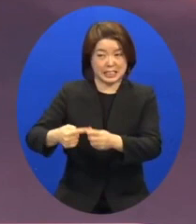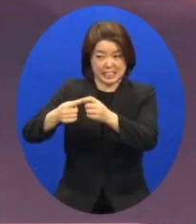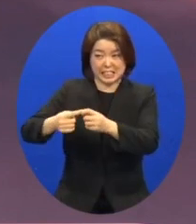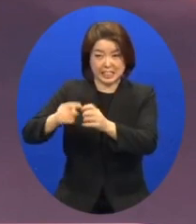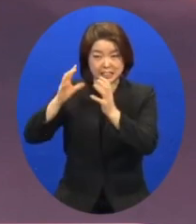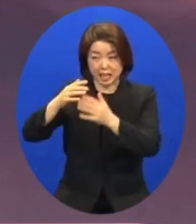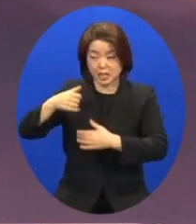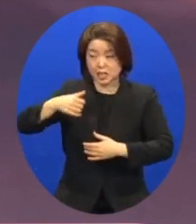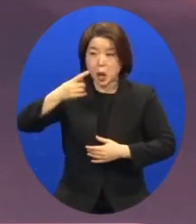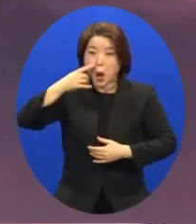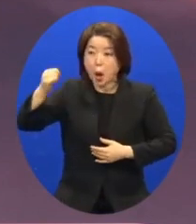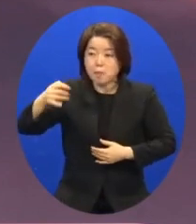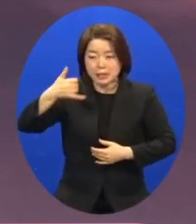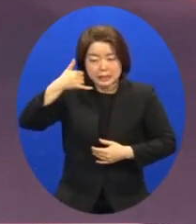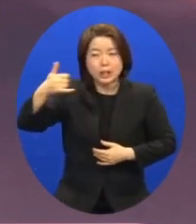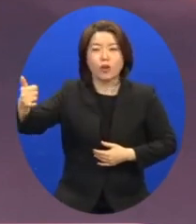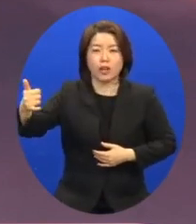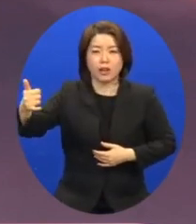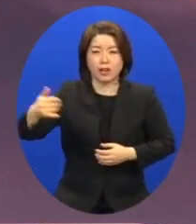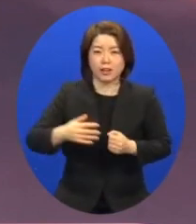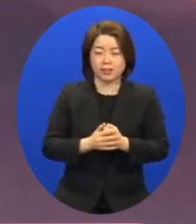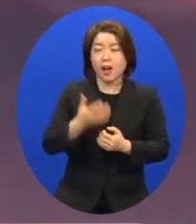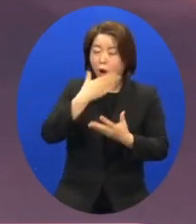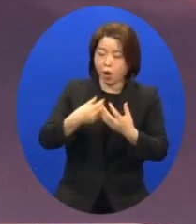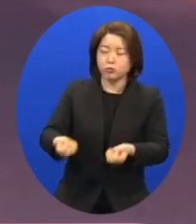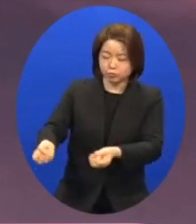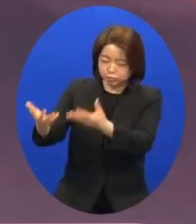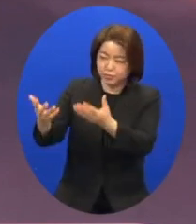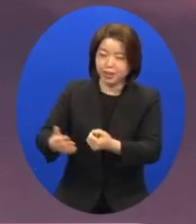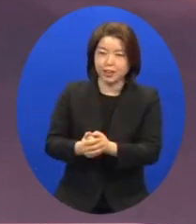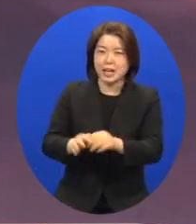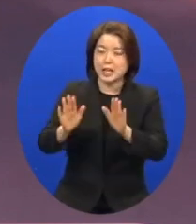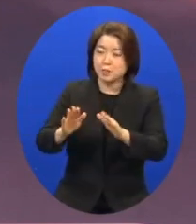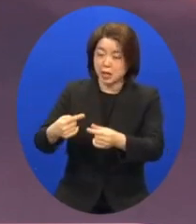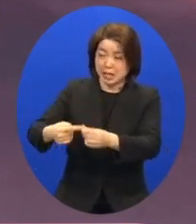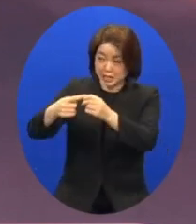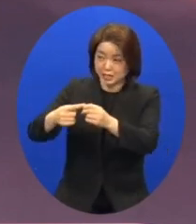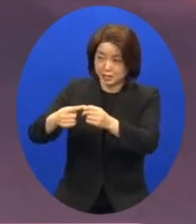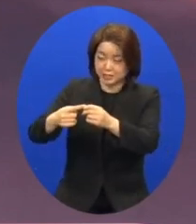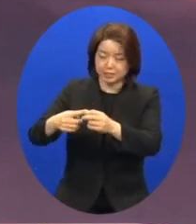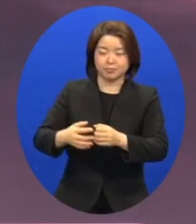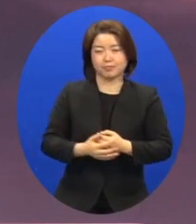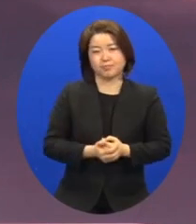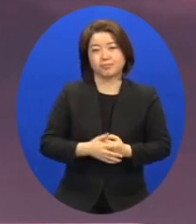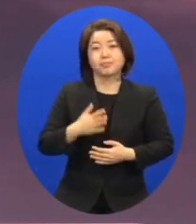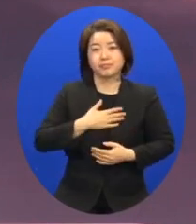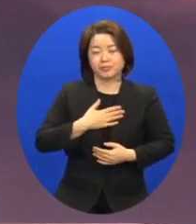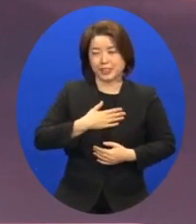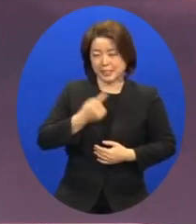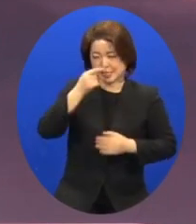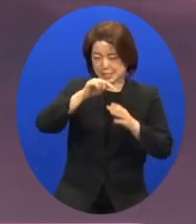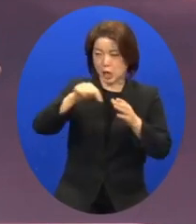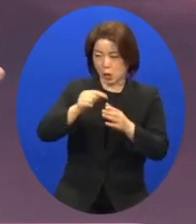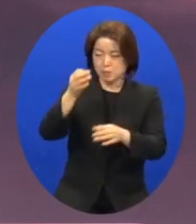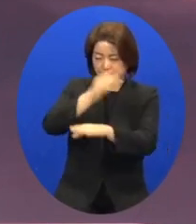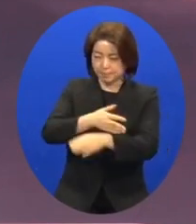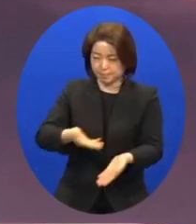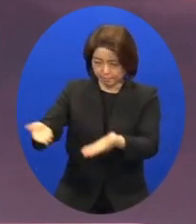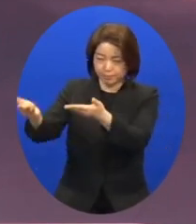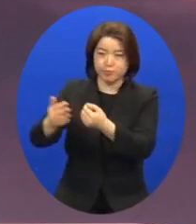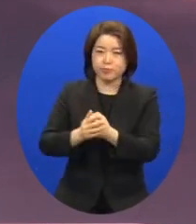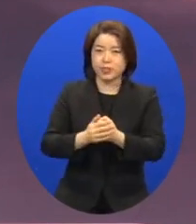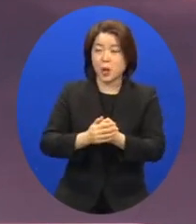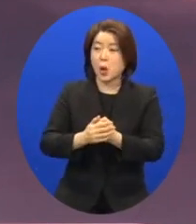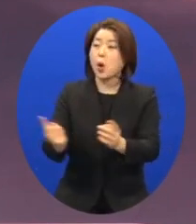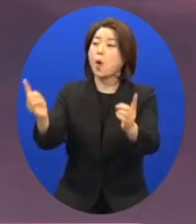아이의 엄마에게 전화를 걸었어요 축하합니다 이번에도 1등 했다고요 제가 커피를 사겠습니다 언어